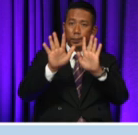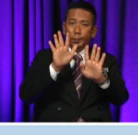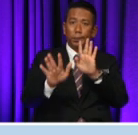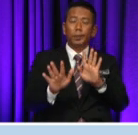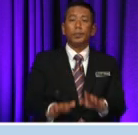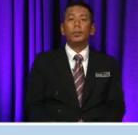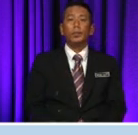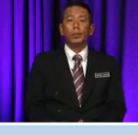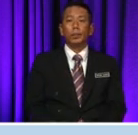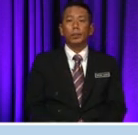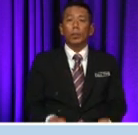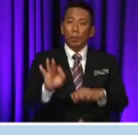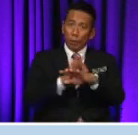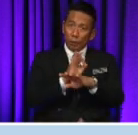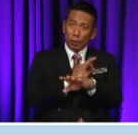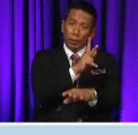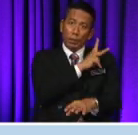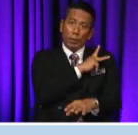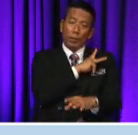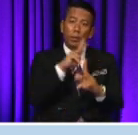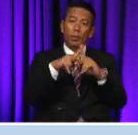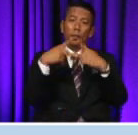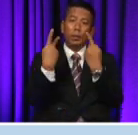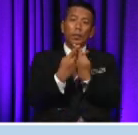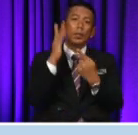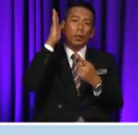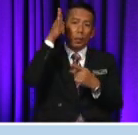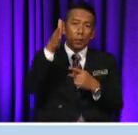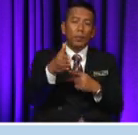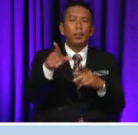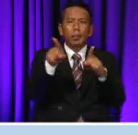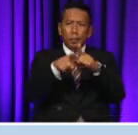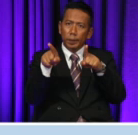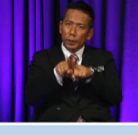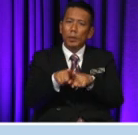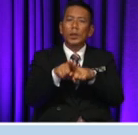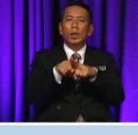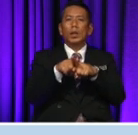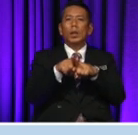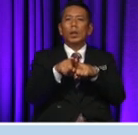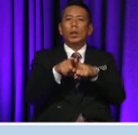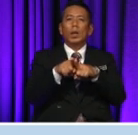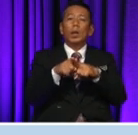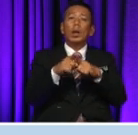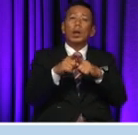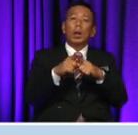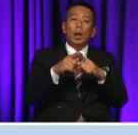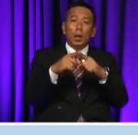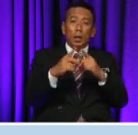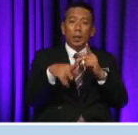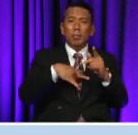jadi fungsi seorang ketua keluarga itu dia akan sama-sama menyemai rasa kasih sayang antara ahli keluarga